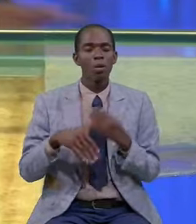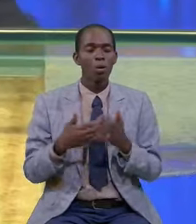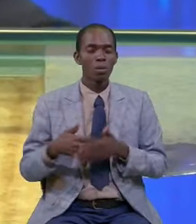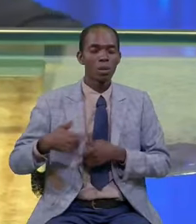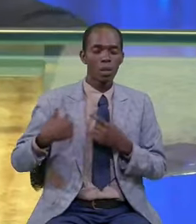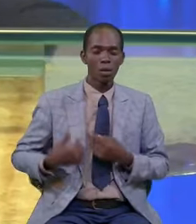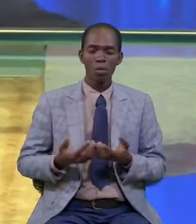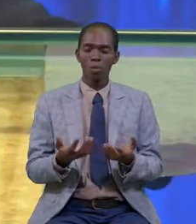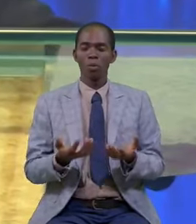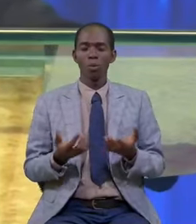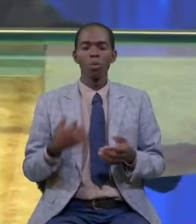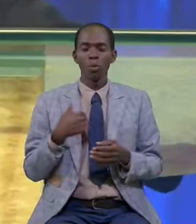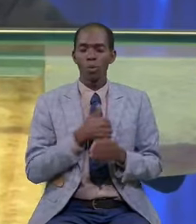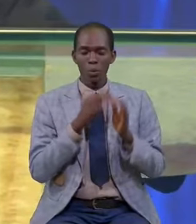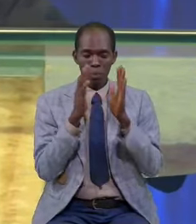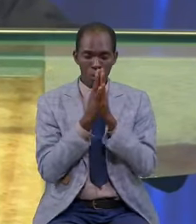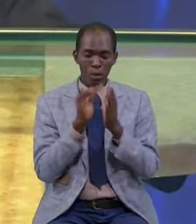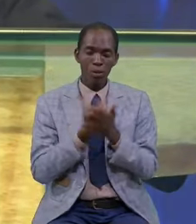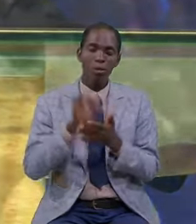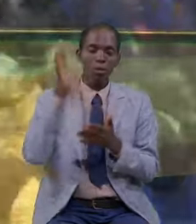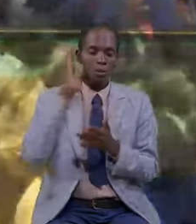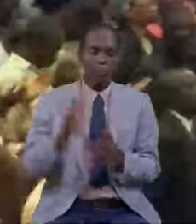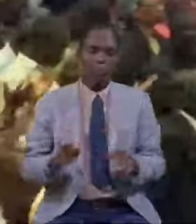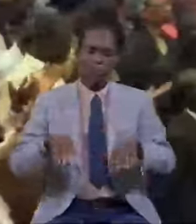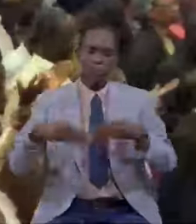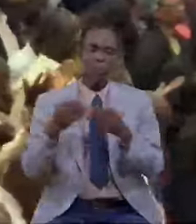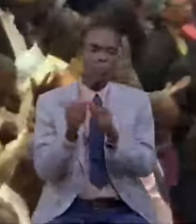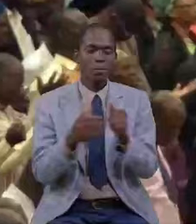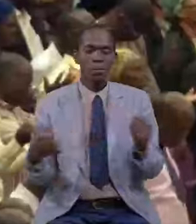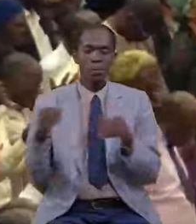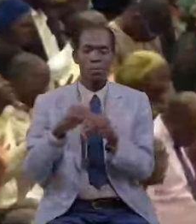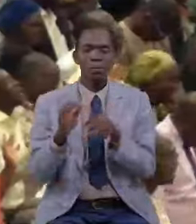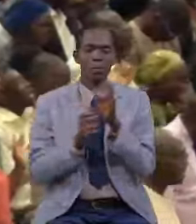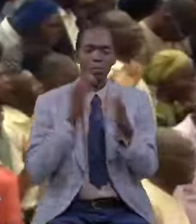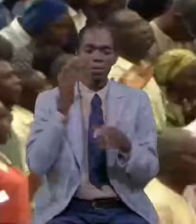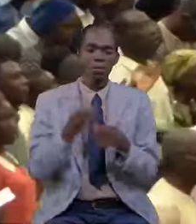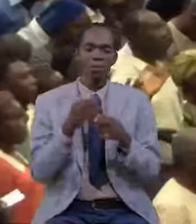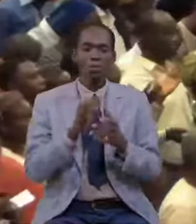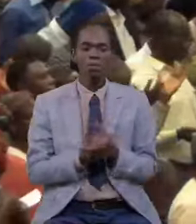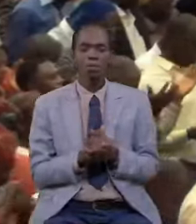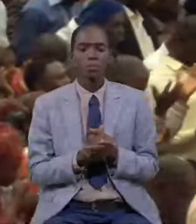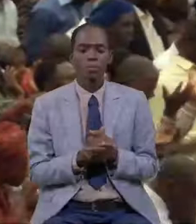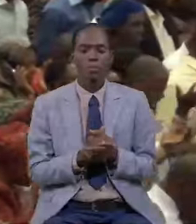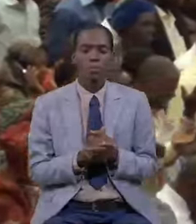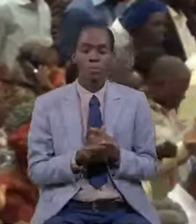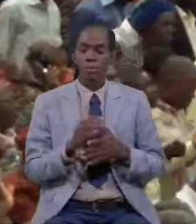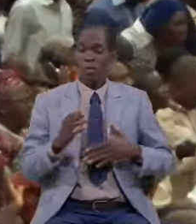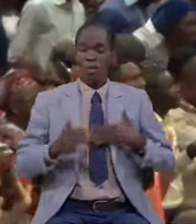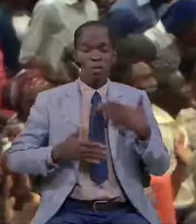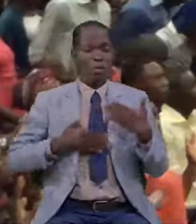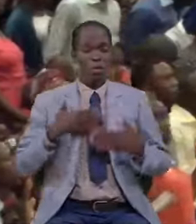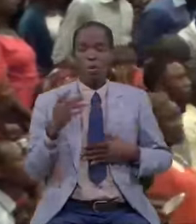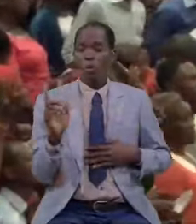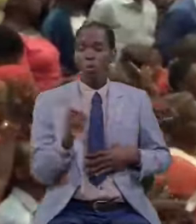cœur. Seigneur, ce soir nous prions que tu les donnes à tous au nom de Jésus-Christ. La joie là où il y a